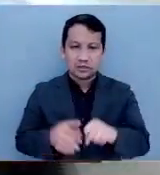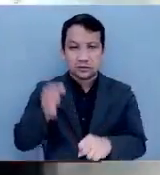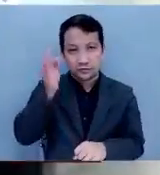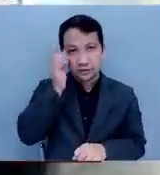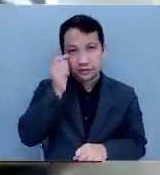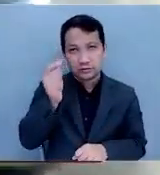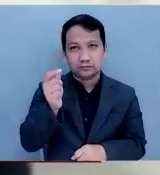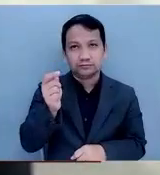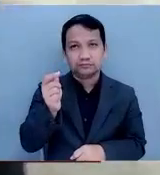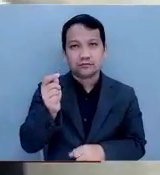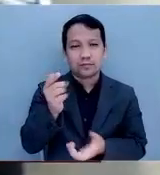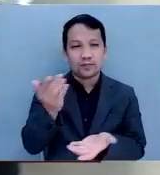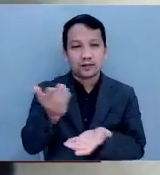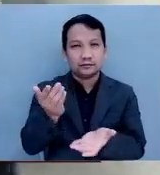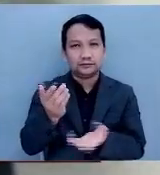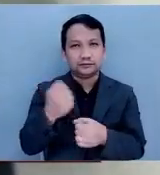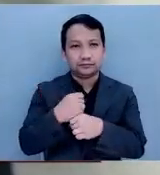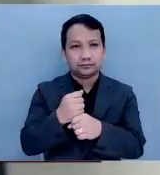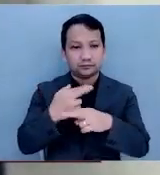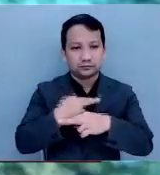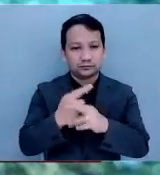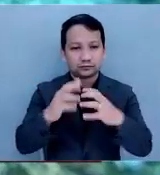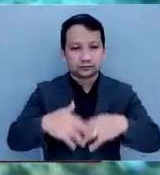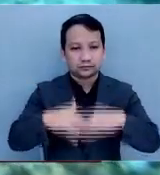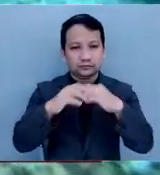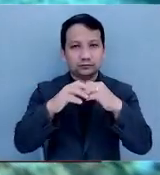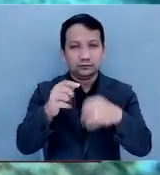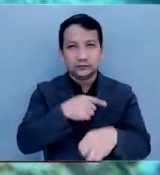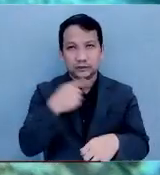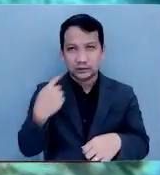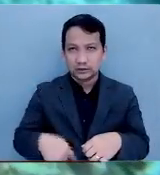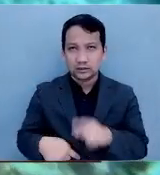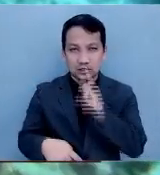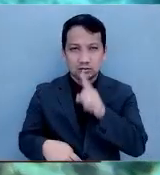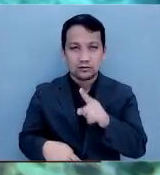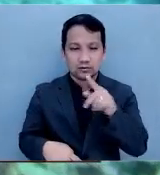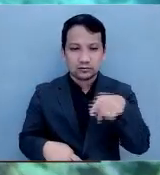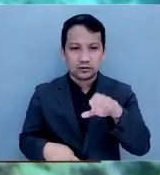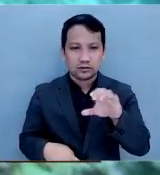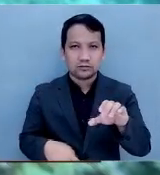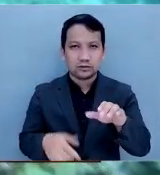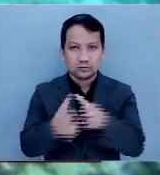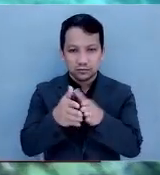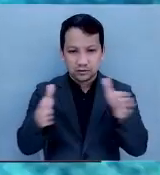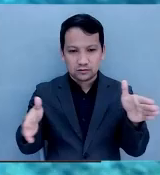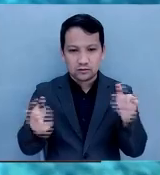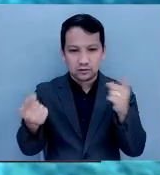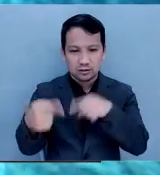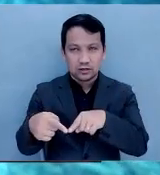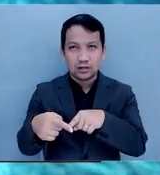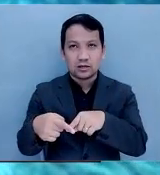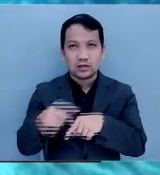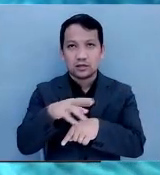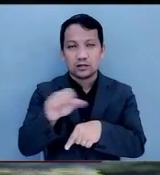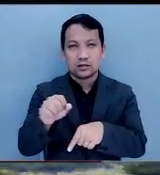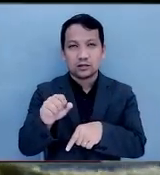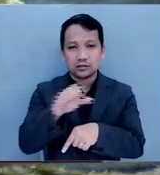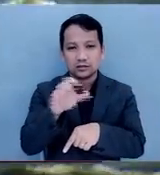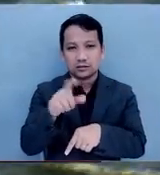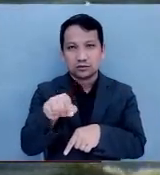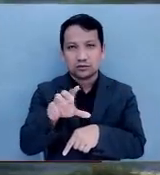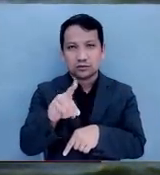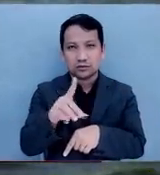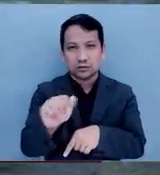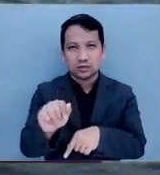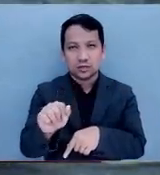Tolentino, may kinalaman ito sa reclamation projects ng China. Hindi pa masabi ng Coast Guard kung gaano kalaki ang pinsala sa Rozul Reef at Escoda Shoal. Pero